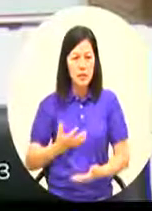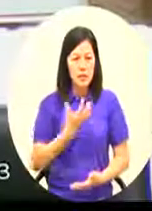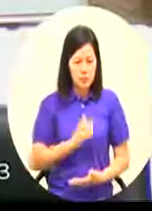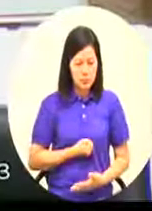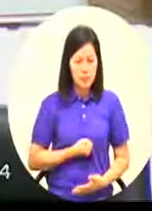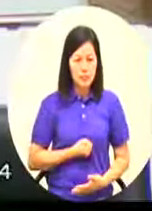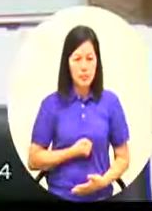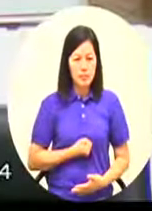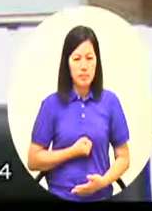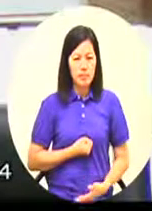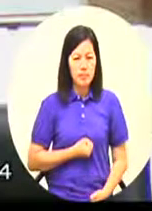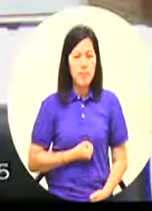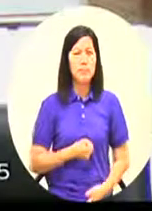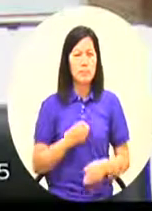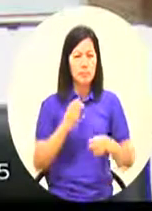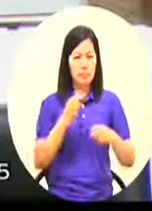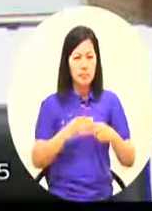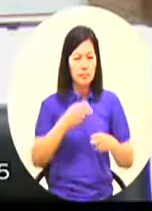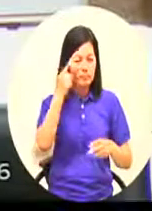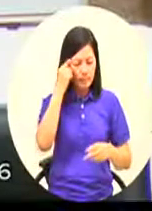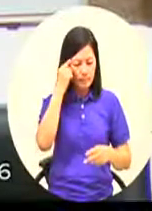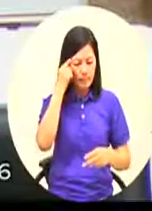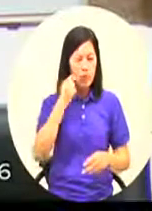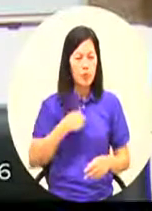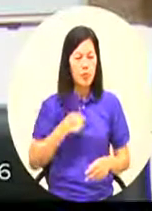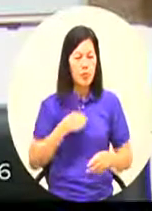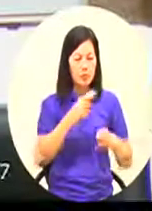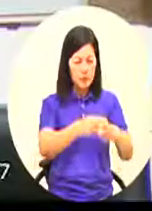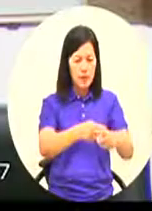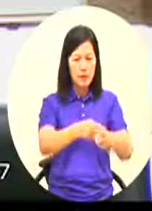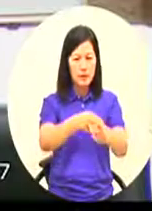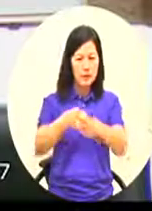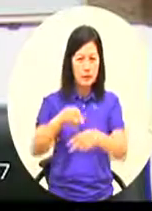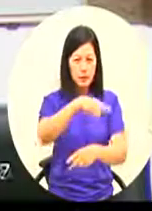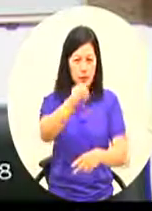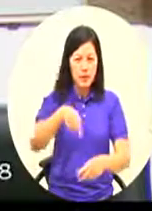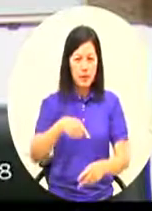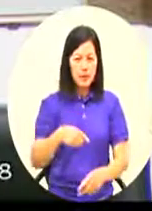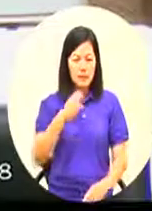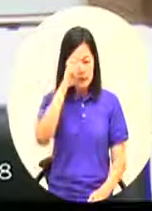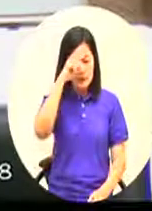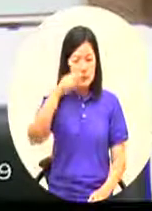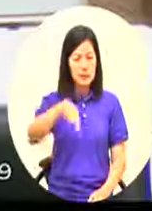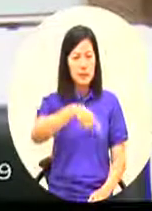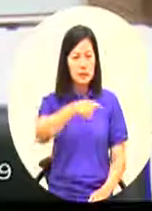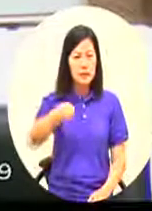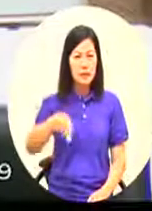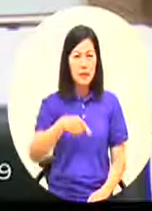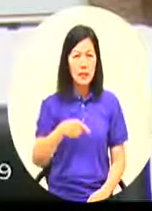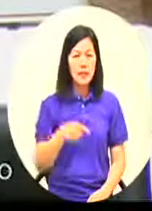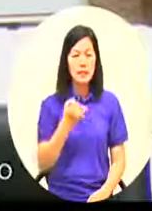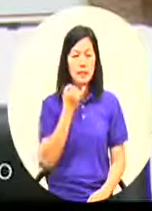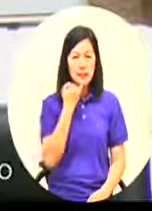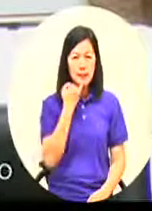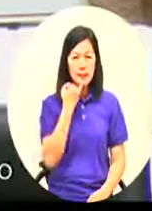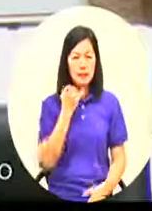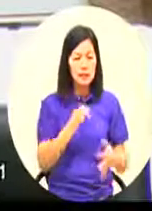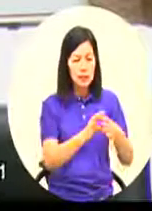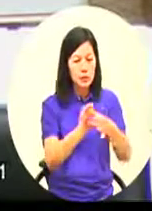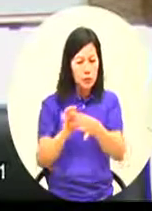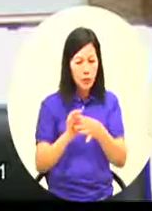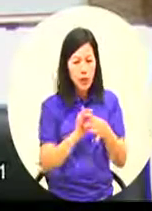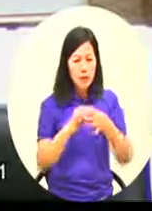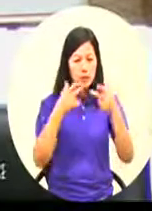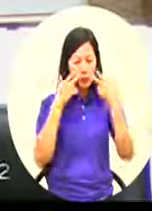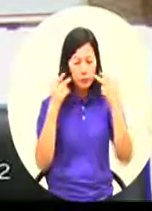跟信念，我信任大家，也希望大家能够多多关心我们